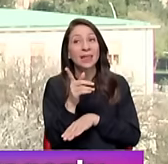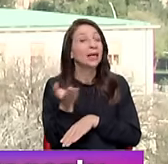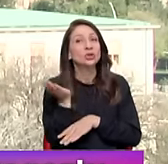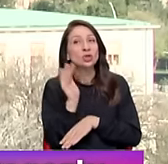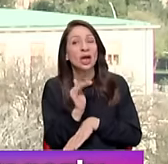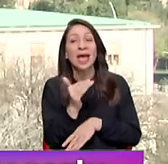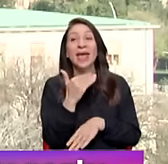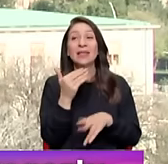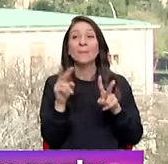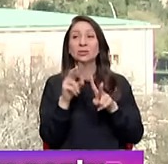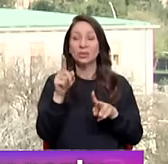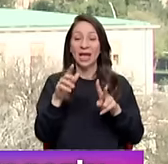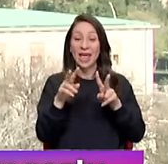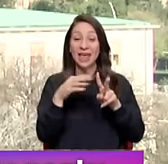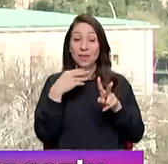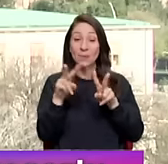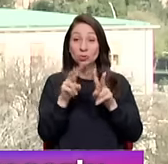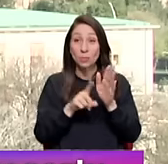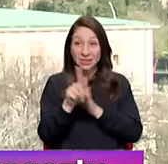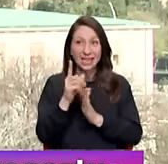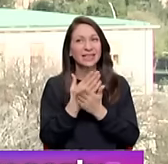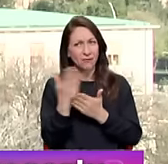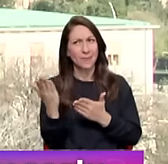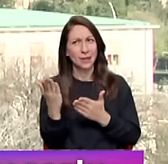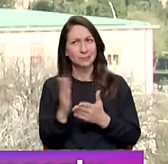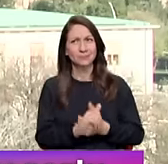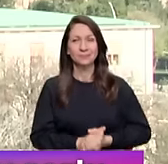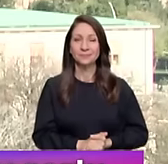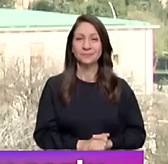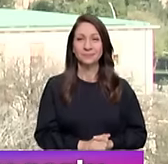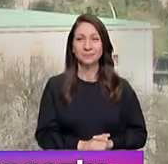Sonra Etimesgut'tan, Etimesgut başarısından devam edelim.